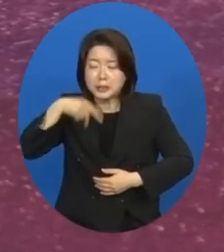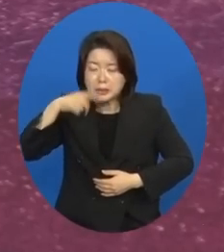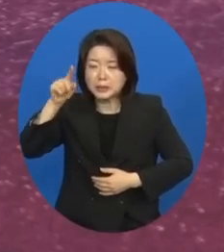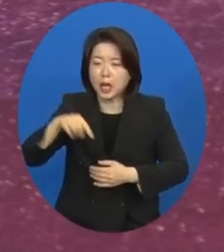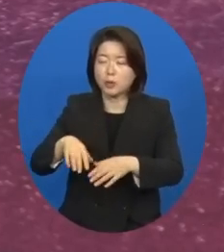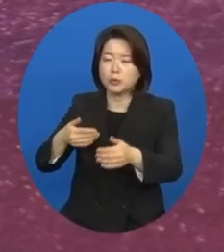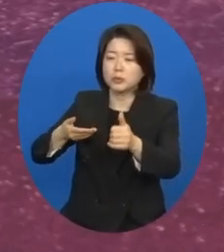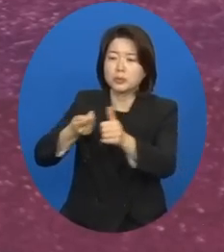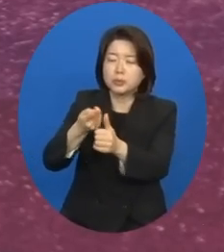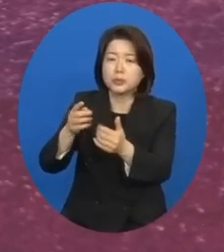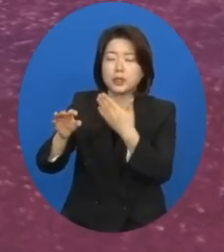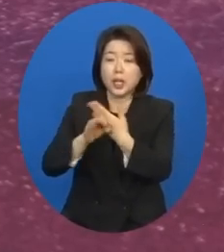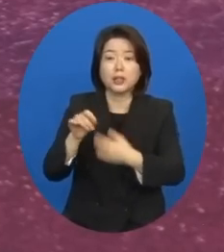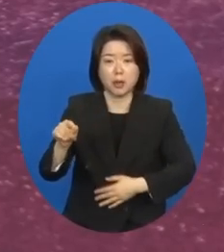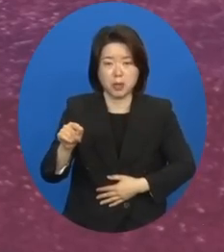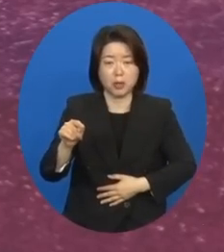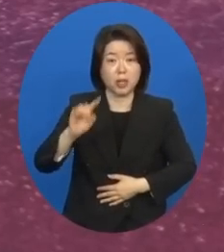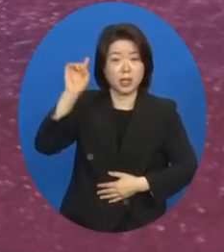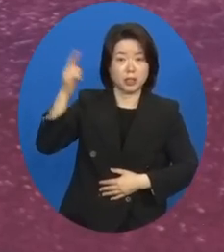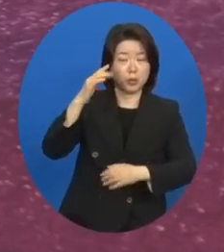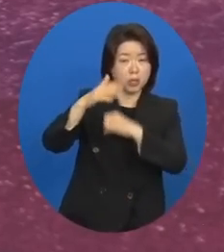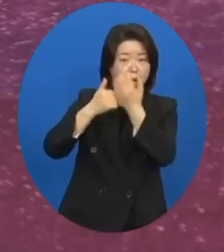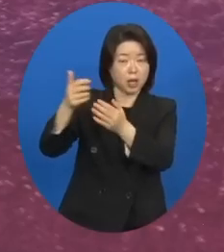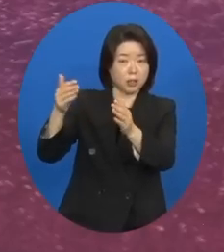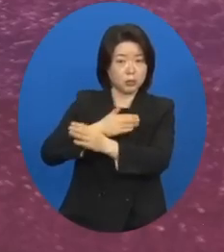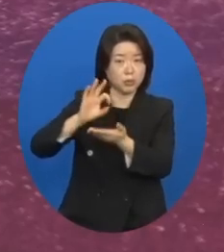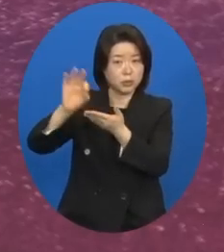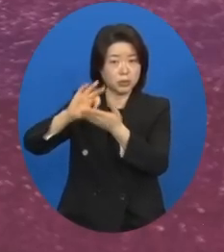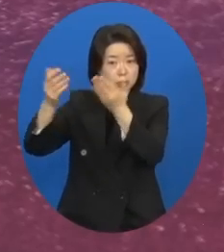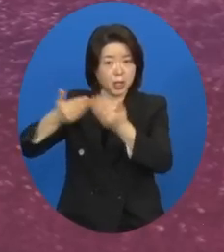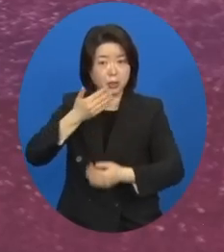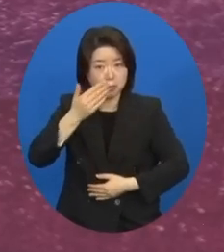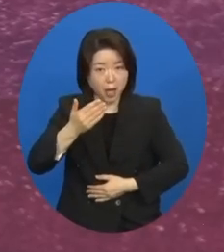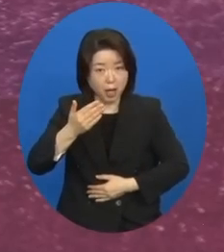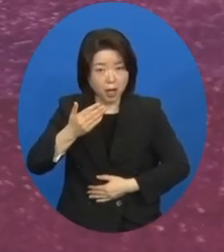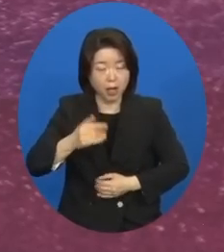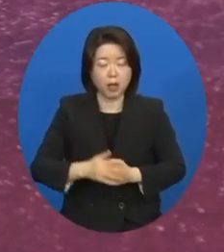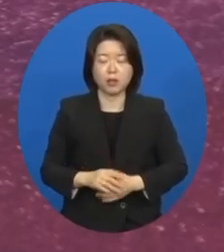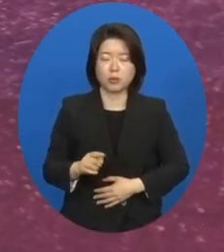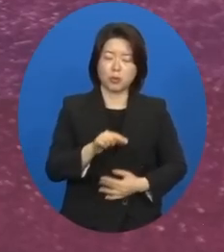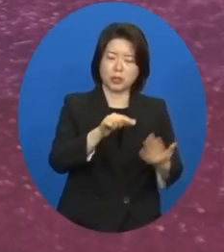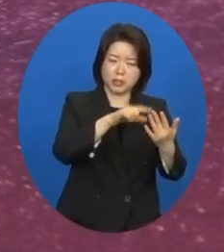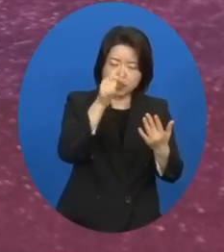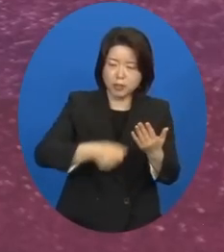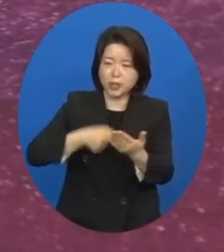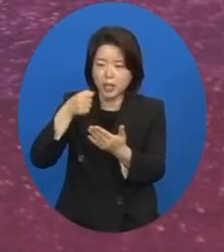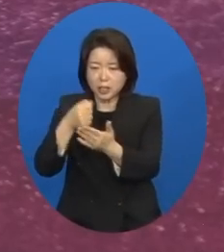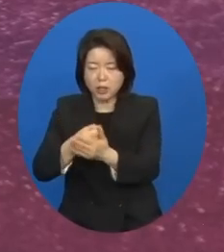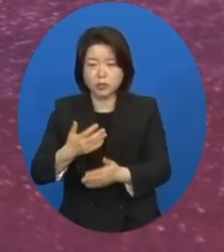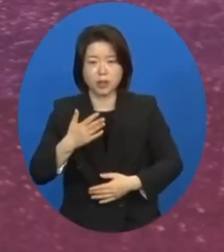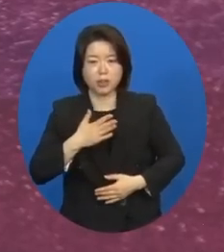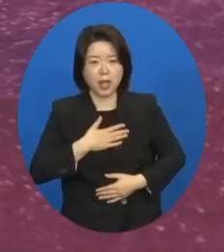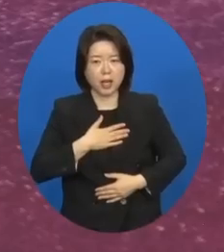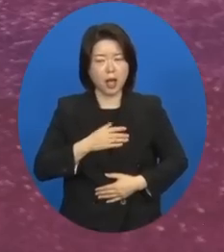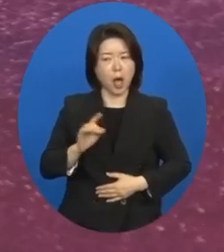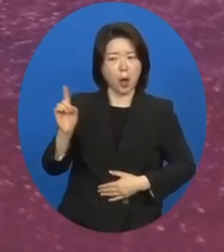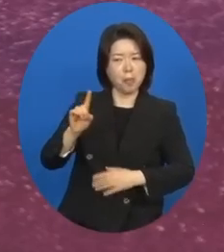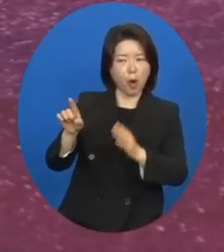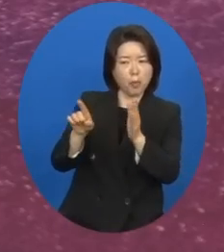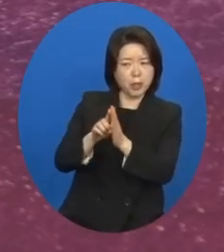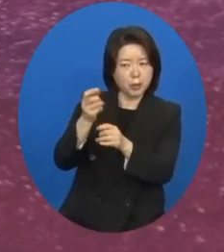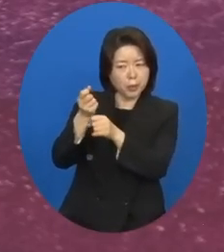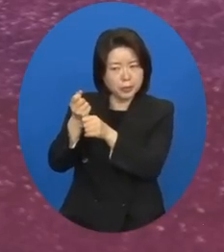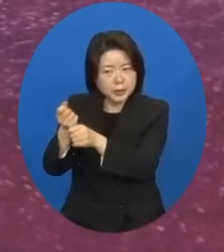하나님께 쓰임받을 수 있었을까요? 아닙니다. 어떠한 선택과 결정이 내가 무엇을 믿고 의식하고